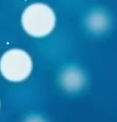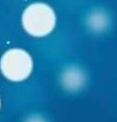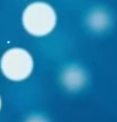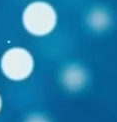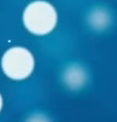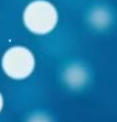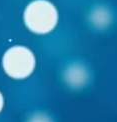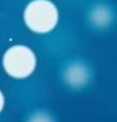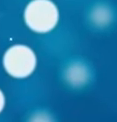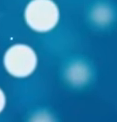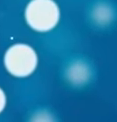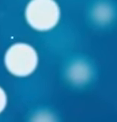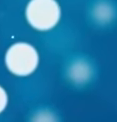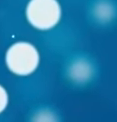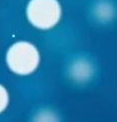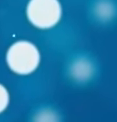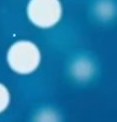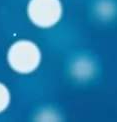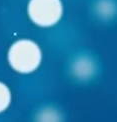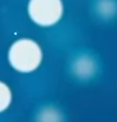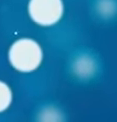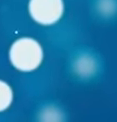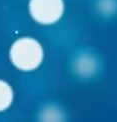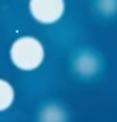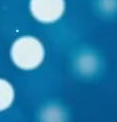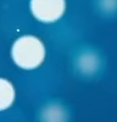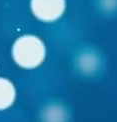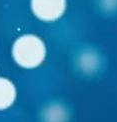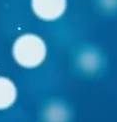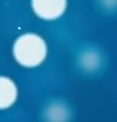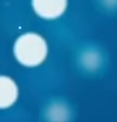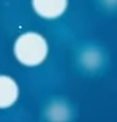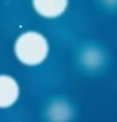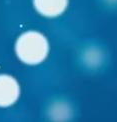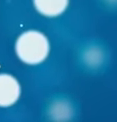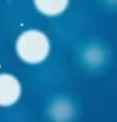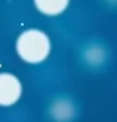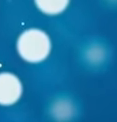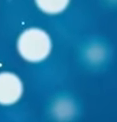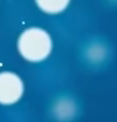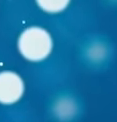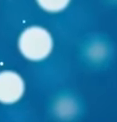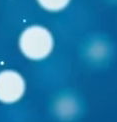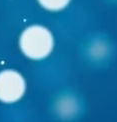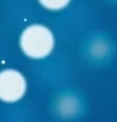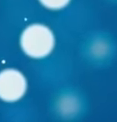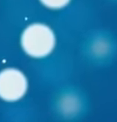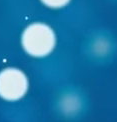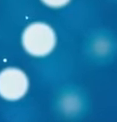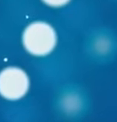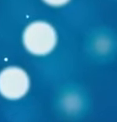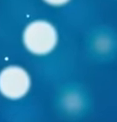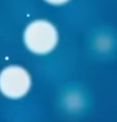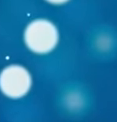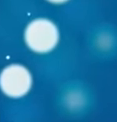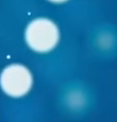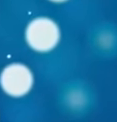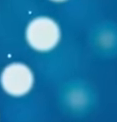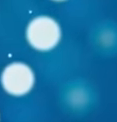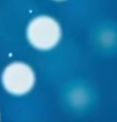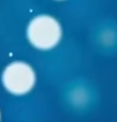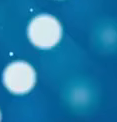Chiediamo ancora cortesemente davvero ai gentili ospiti di prendere posto, signori, grazie per la collaborazione, perché davvero pochissimi